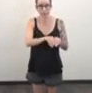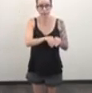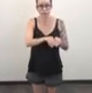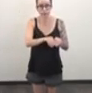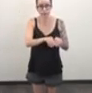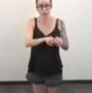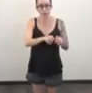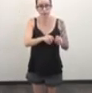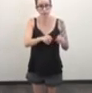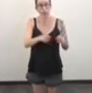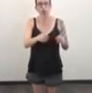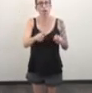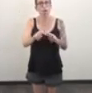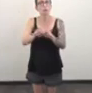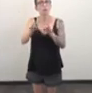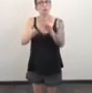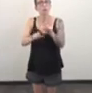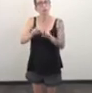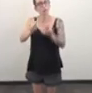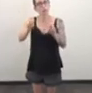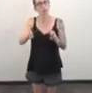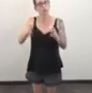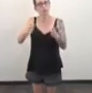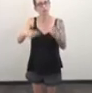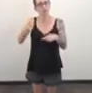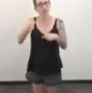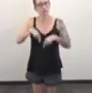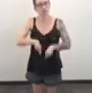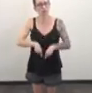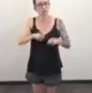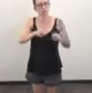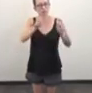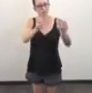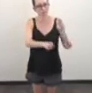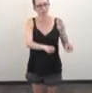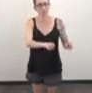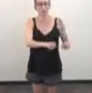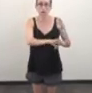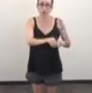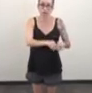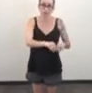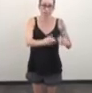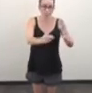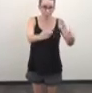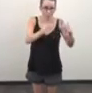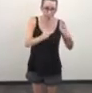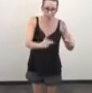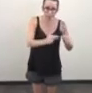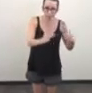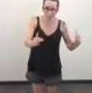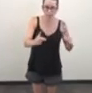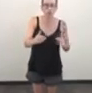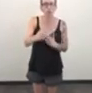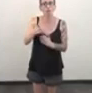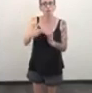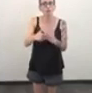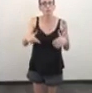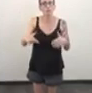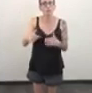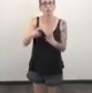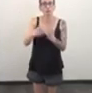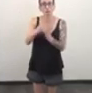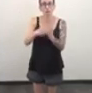taux d'encadrement des diplômés d'État. En 2017, un rapport de l'IGAS dénonçait le taux de